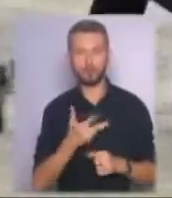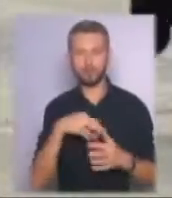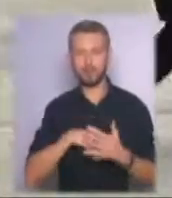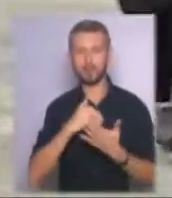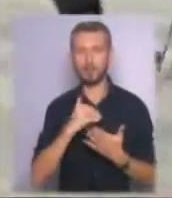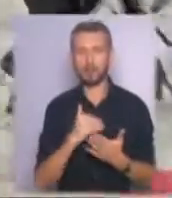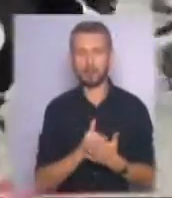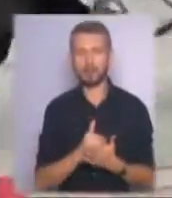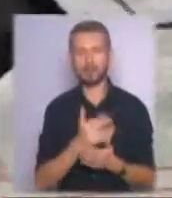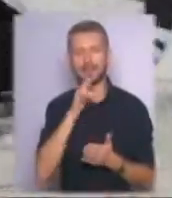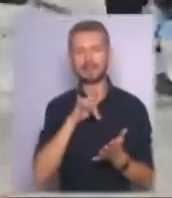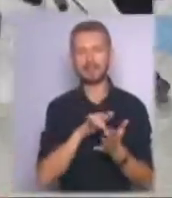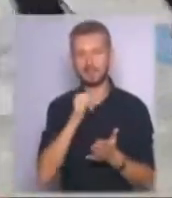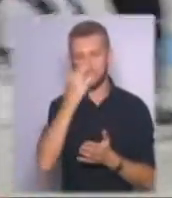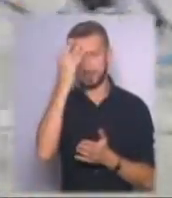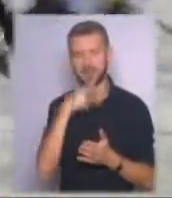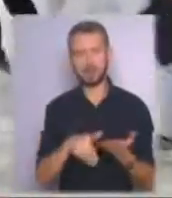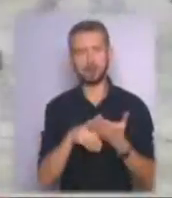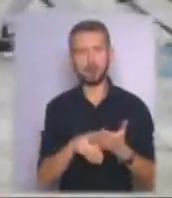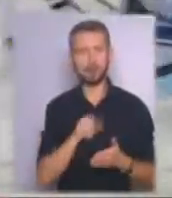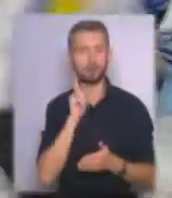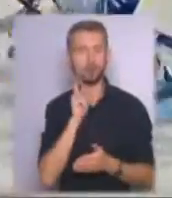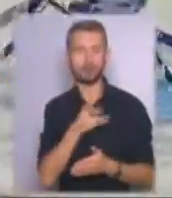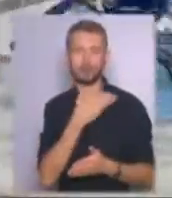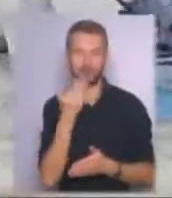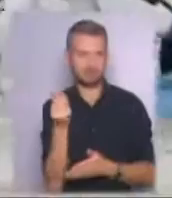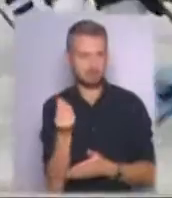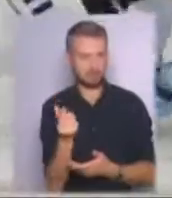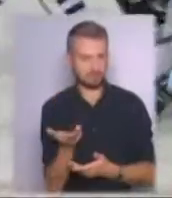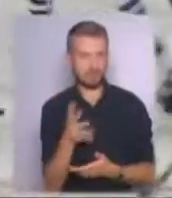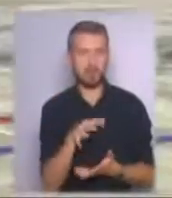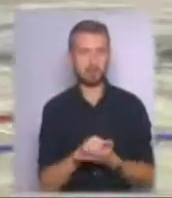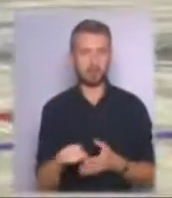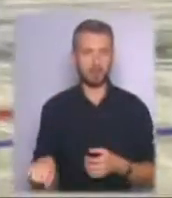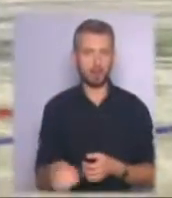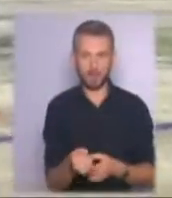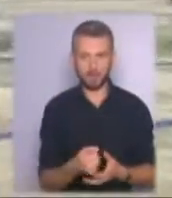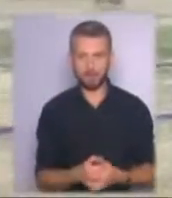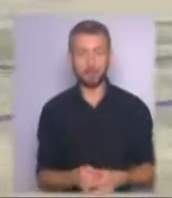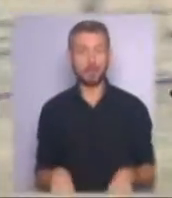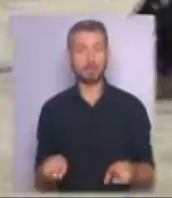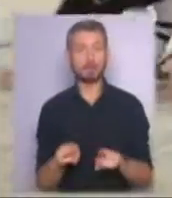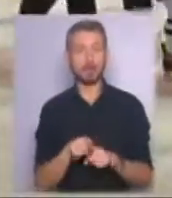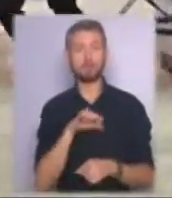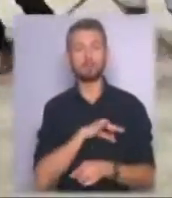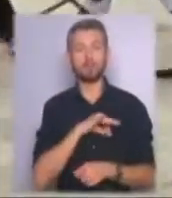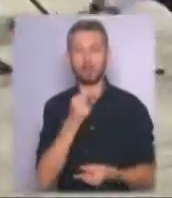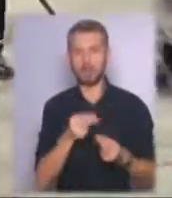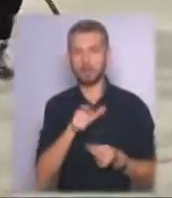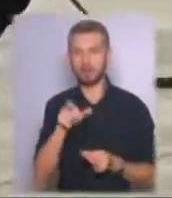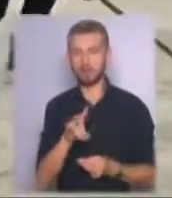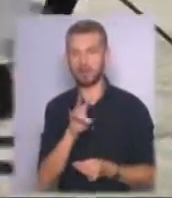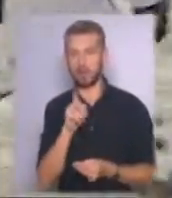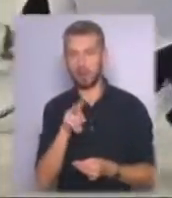програми «Цілі та мрії» для допомоги молоді, в якої немає фінансової можливості займатися хокеєм. Таким чином, профспілка гравців НХЛ